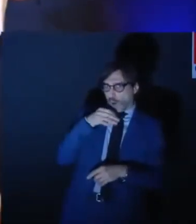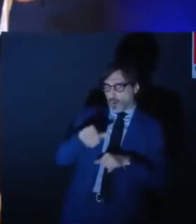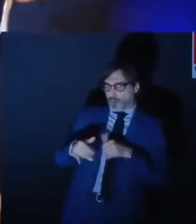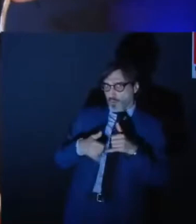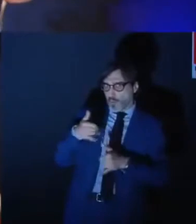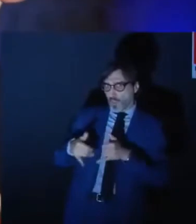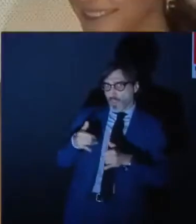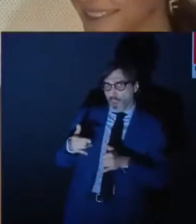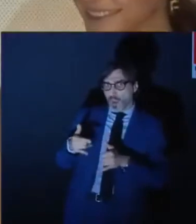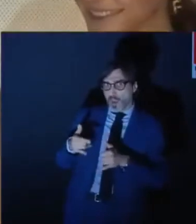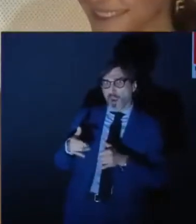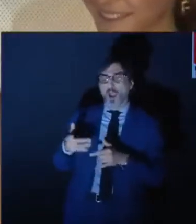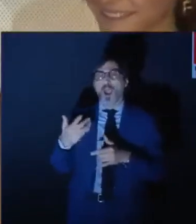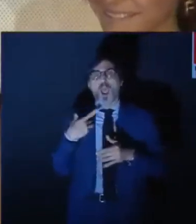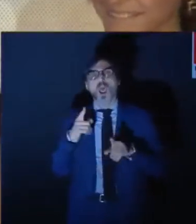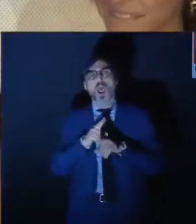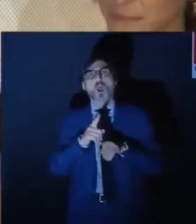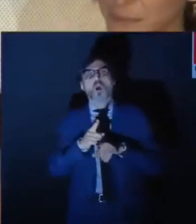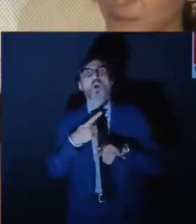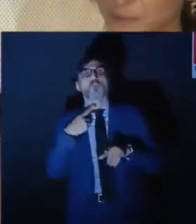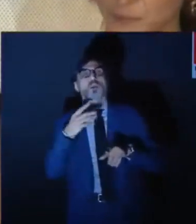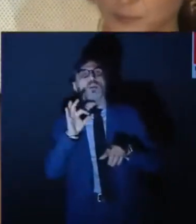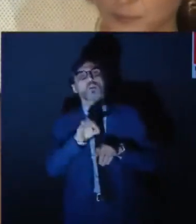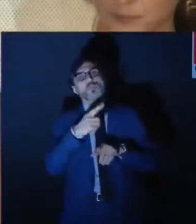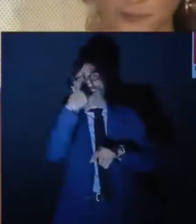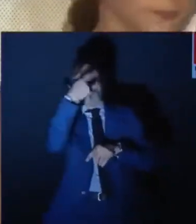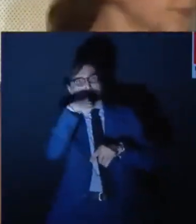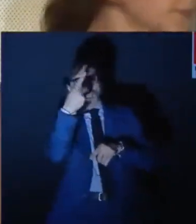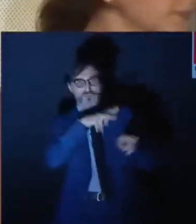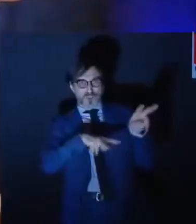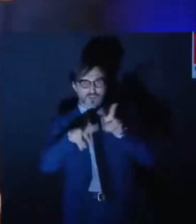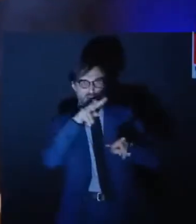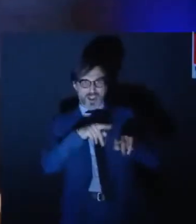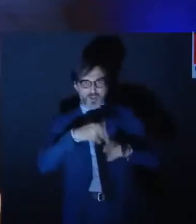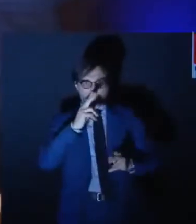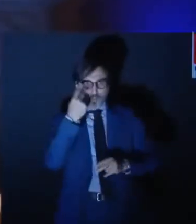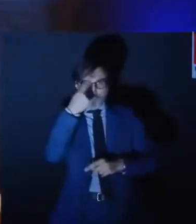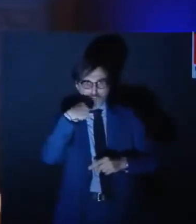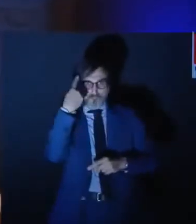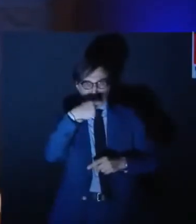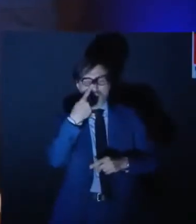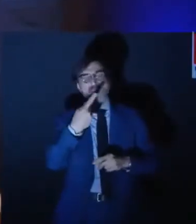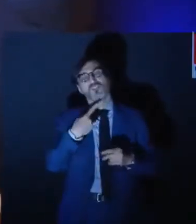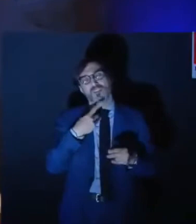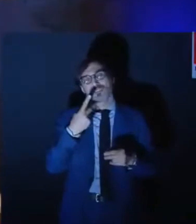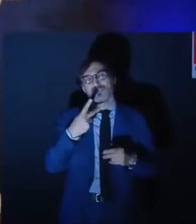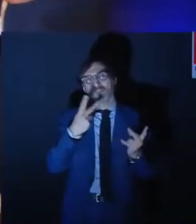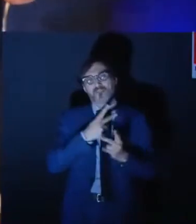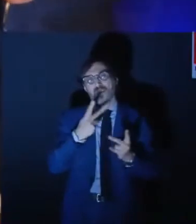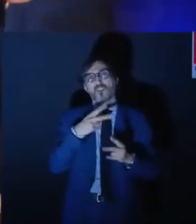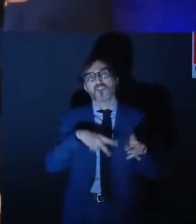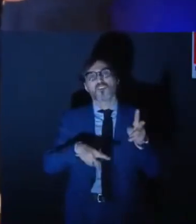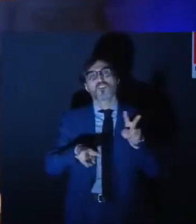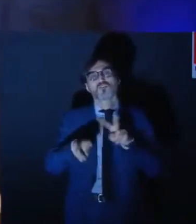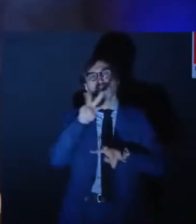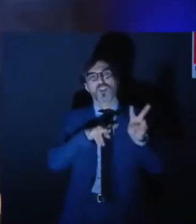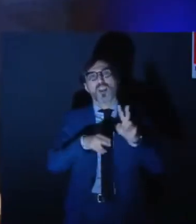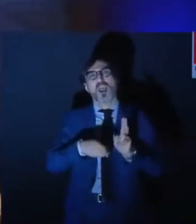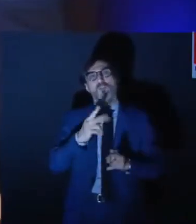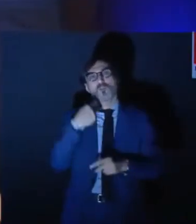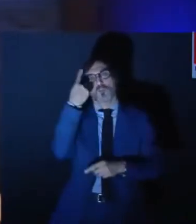casting non è stato fatto sul riders più sulla sua faccia e poi l'atto abbiamo cercato molto anche sulla faccia e che comunque